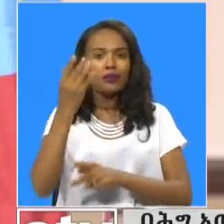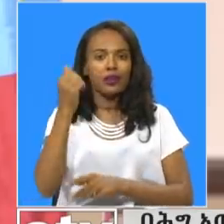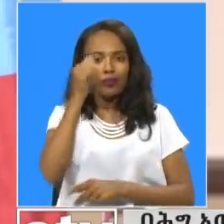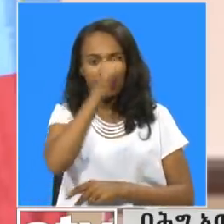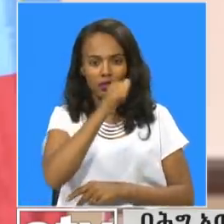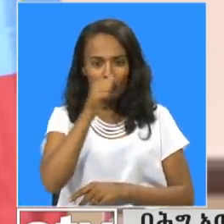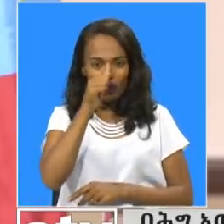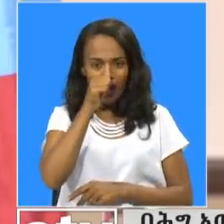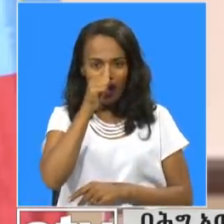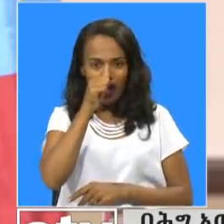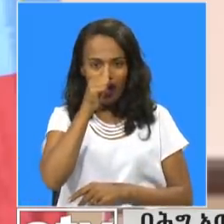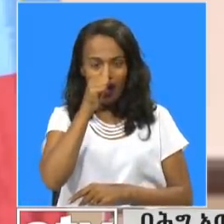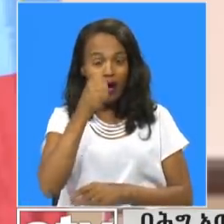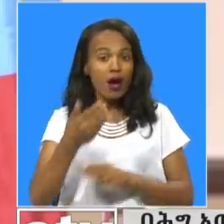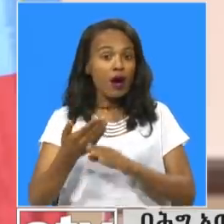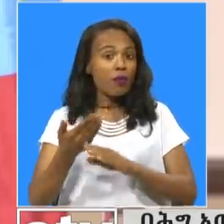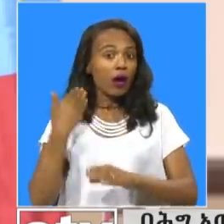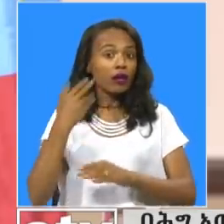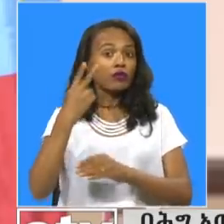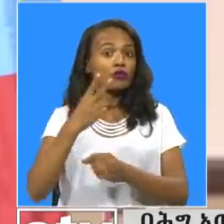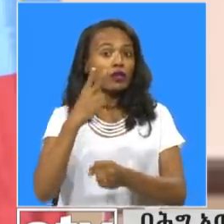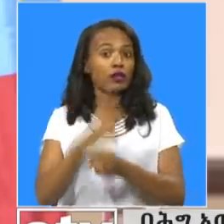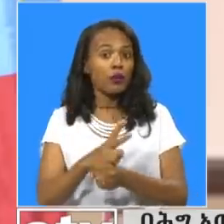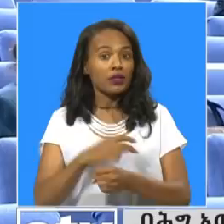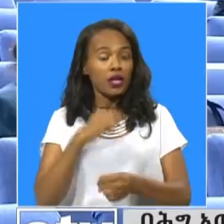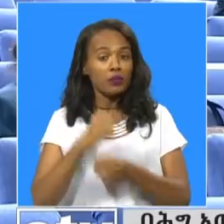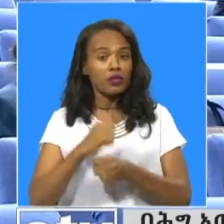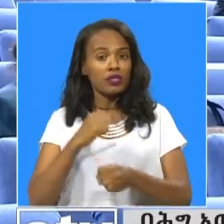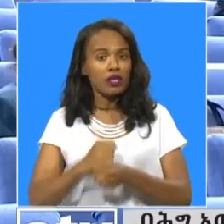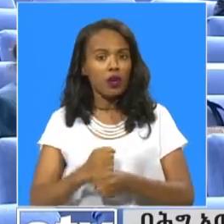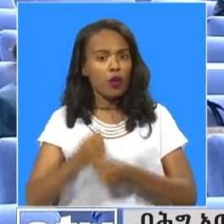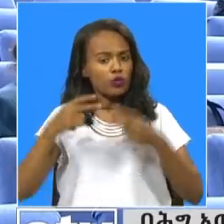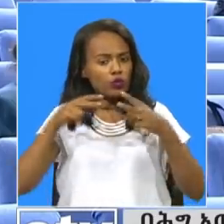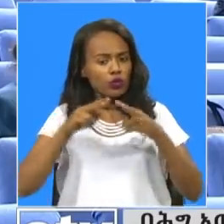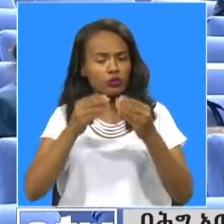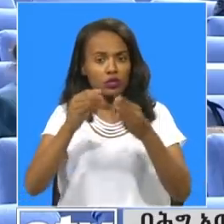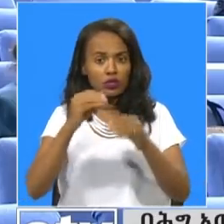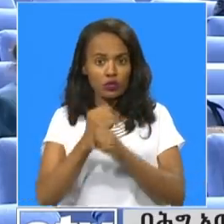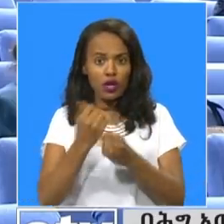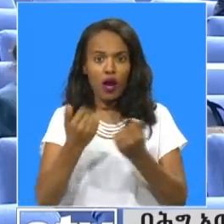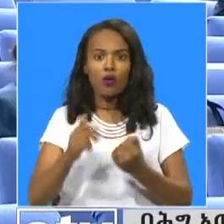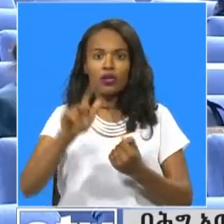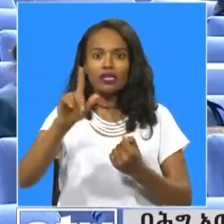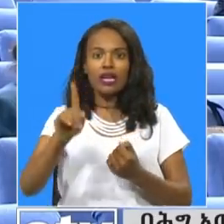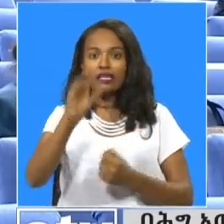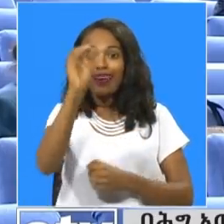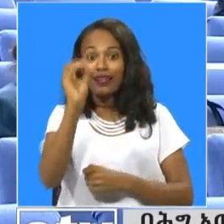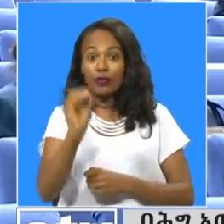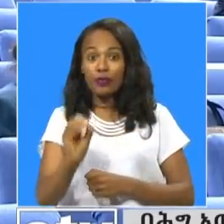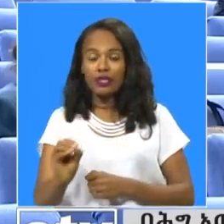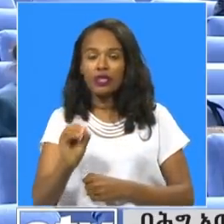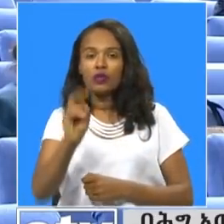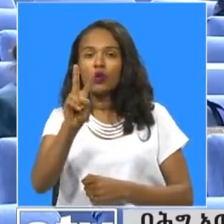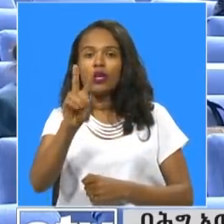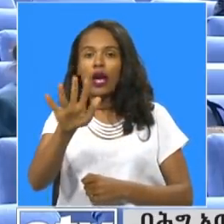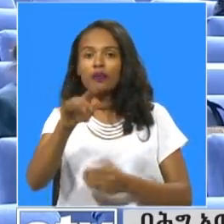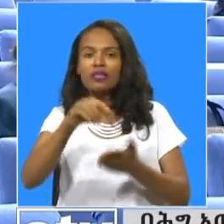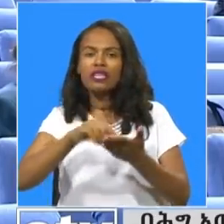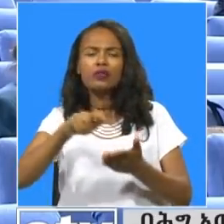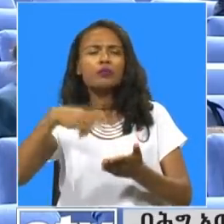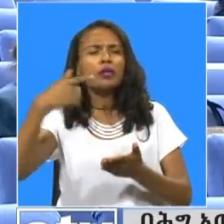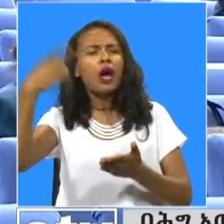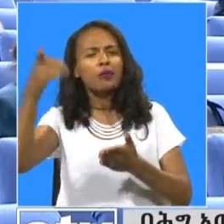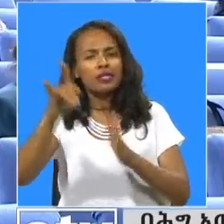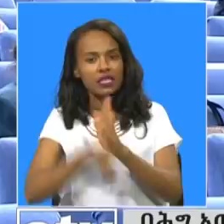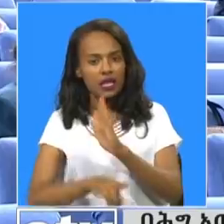ኢትዮጵያ። ባለፉት 2 አመታት በተሰራው አግሬሲቭ ስራ አሁን ከ31% ወደ 25 ነጥብ ምናምን